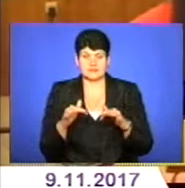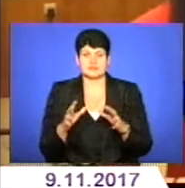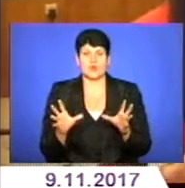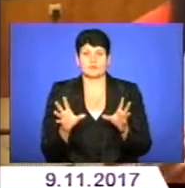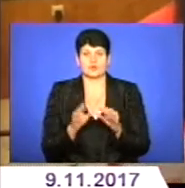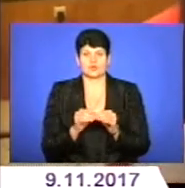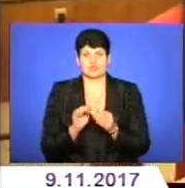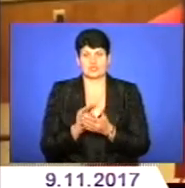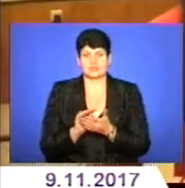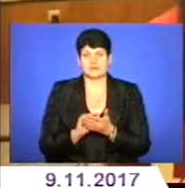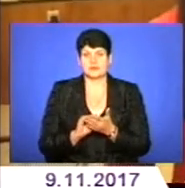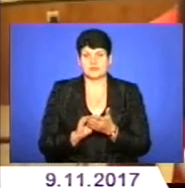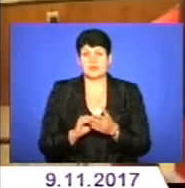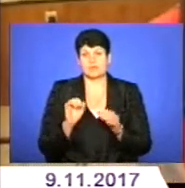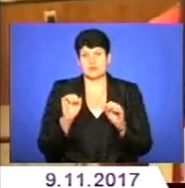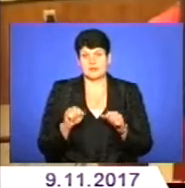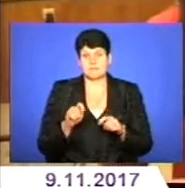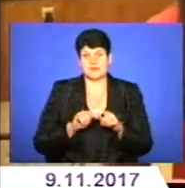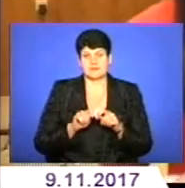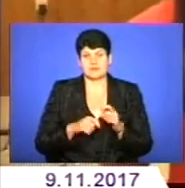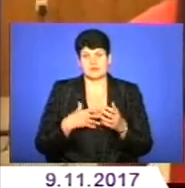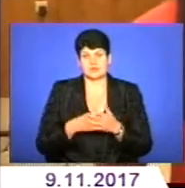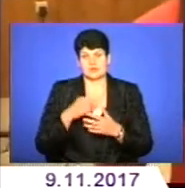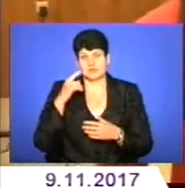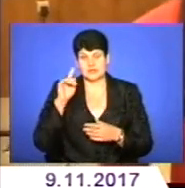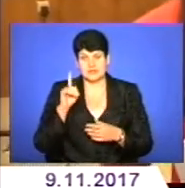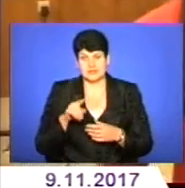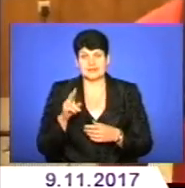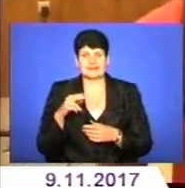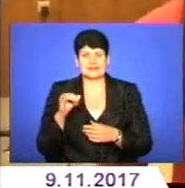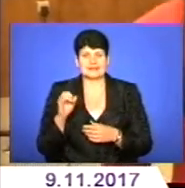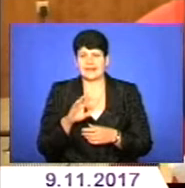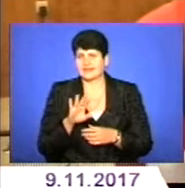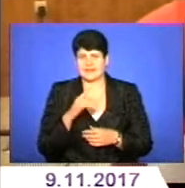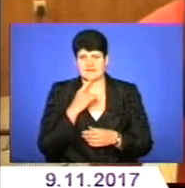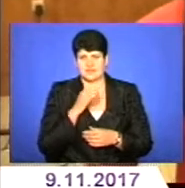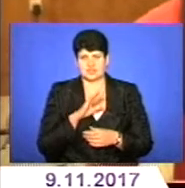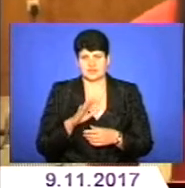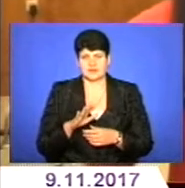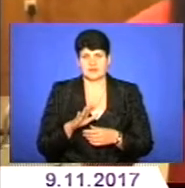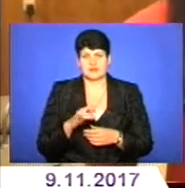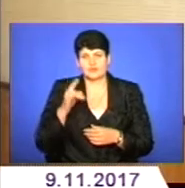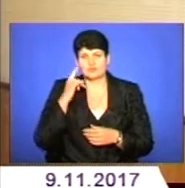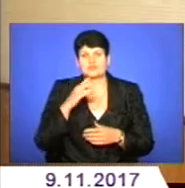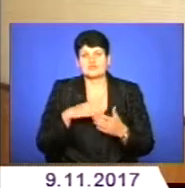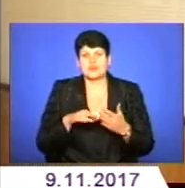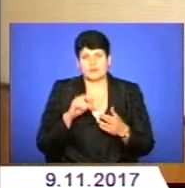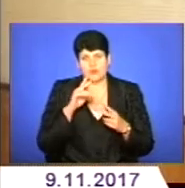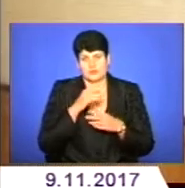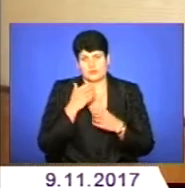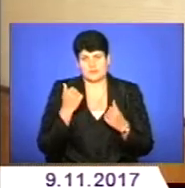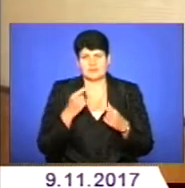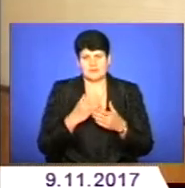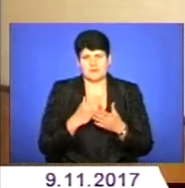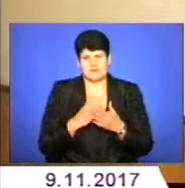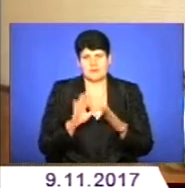і це прекрасна нагода перевірити власні знання. Насправді диктант зовсім не важкий, я сподіваюся, що помилок взагалі немає. Там є деякі моменти,